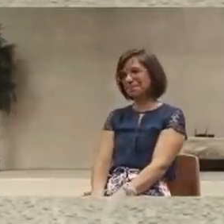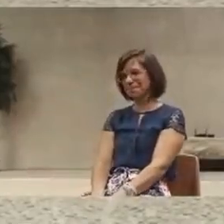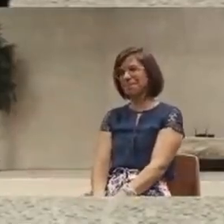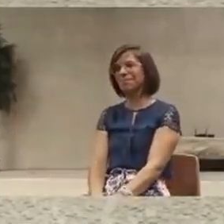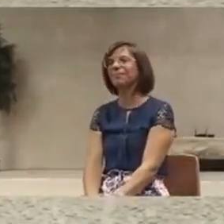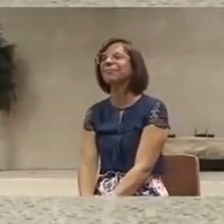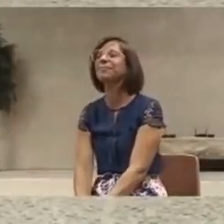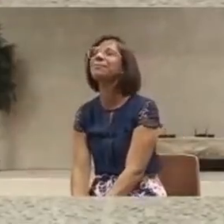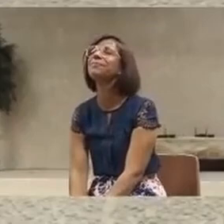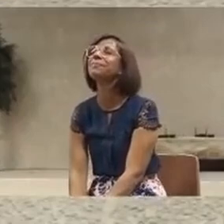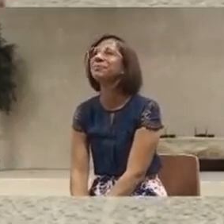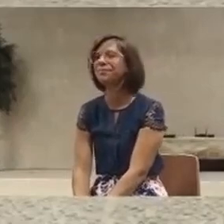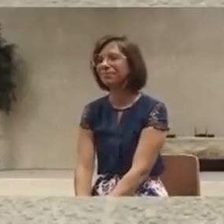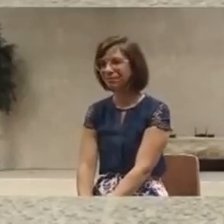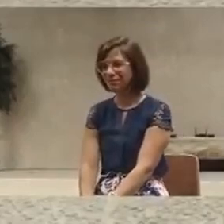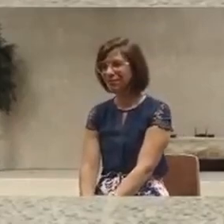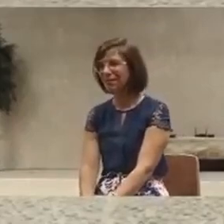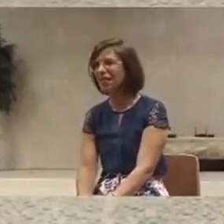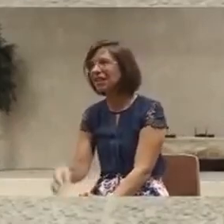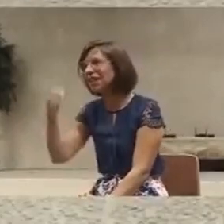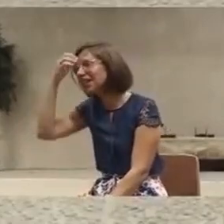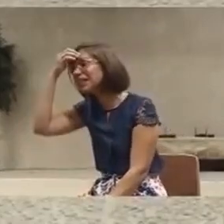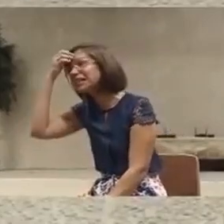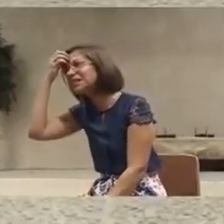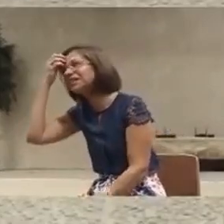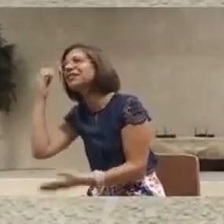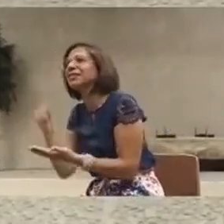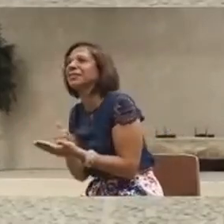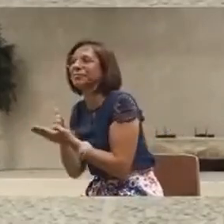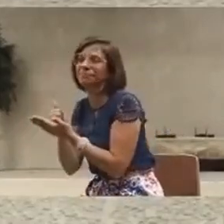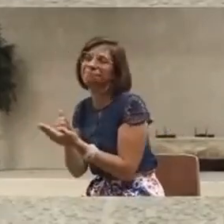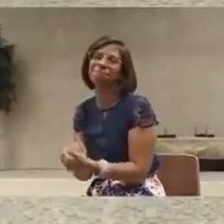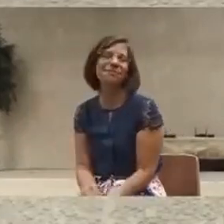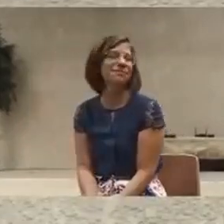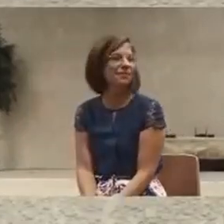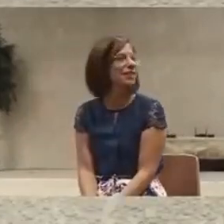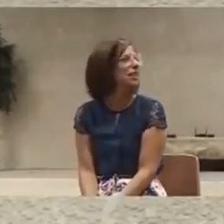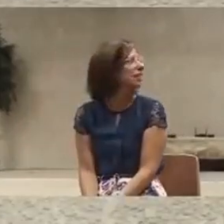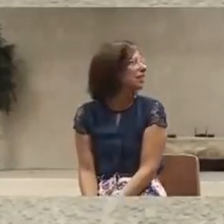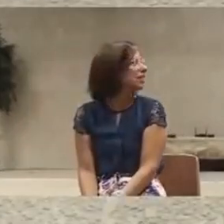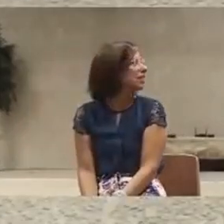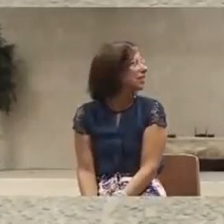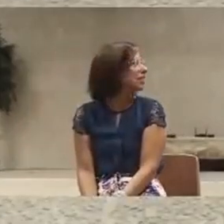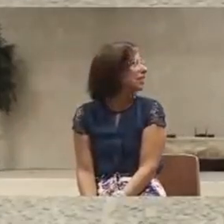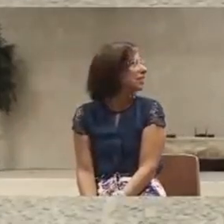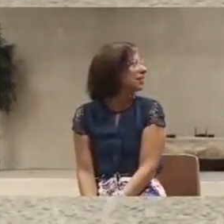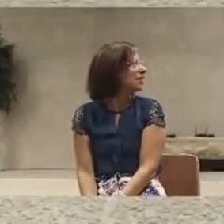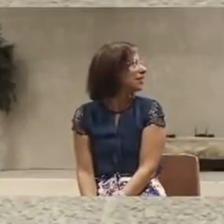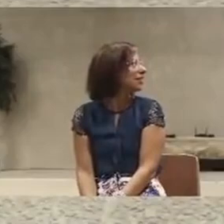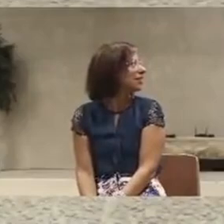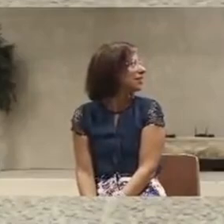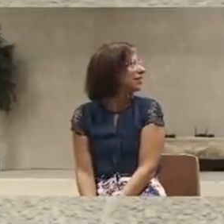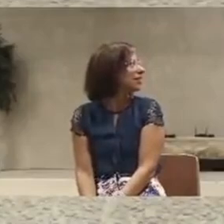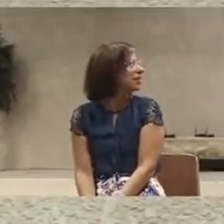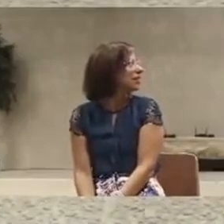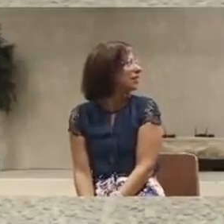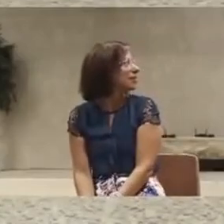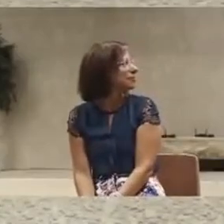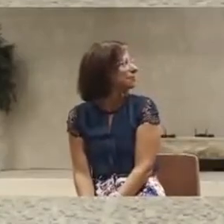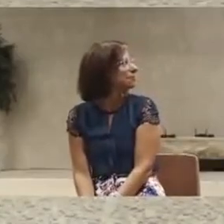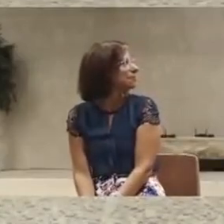mot, hein. Il y en a qui sont comme ça, ils sont sympas. Hein, je ne sais pas si Sarah, tu fais ça.